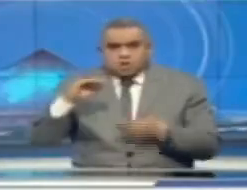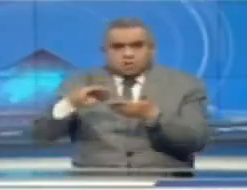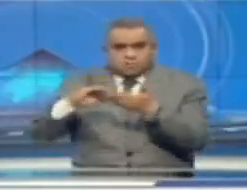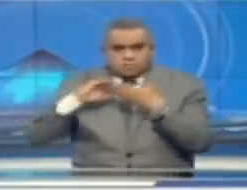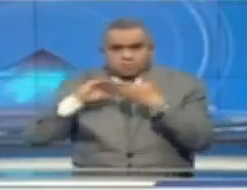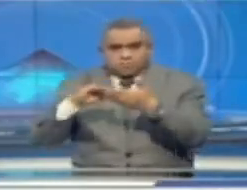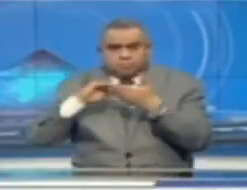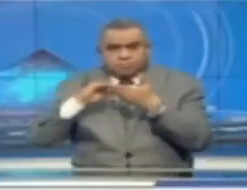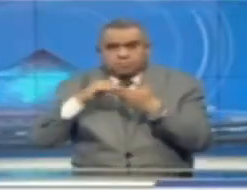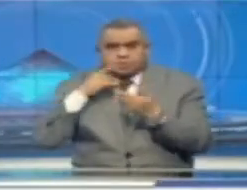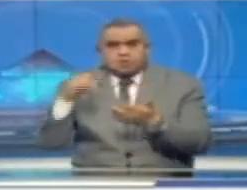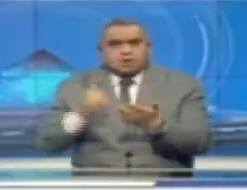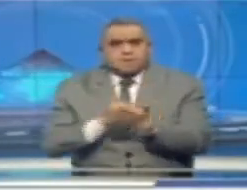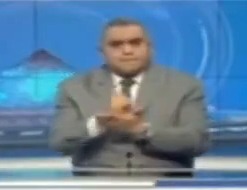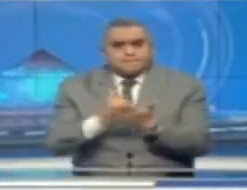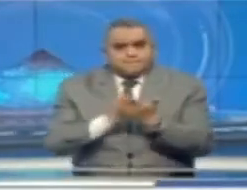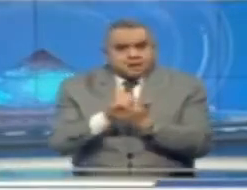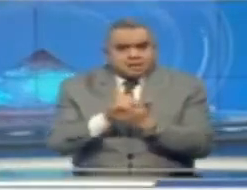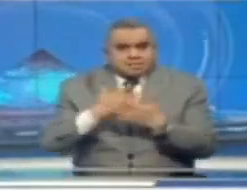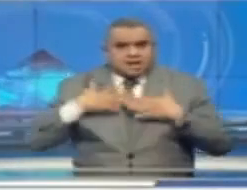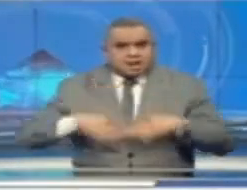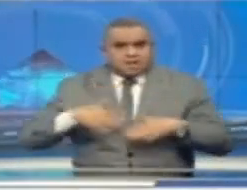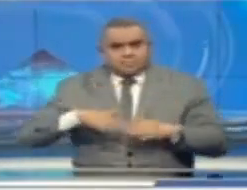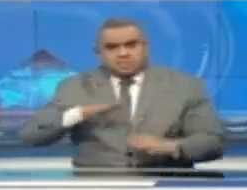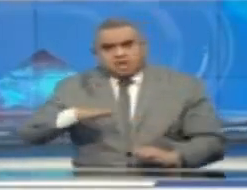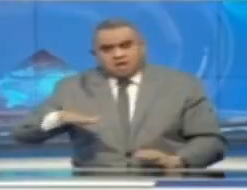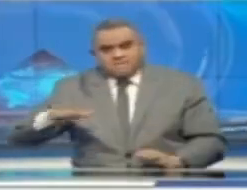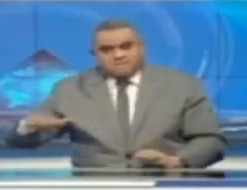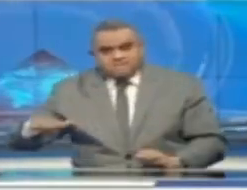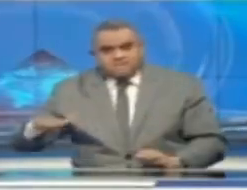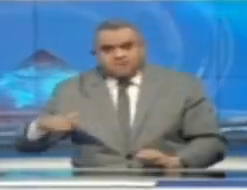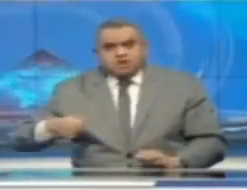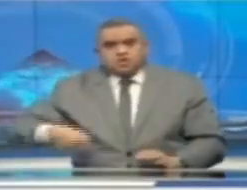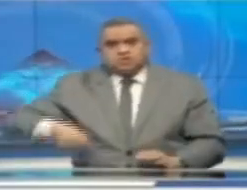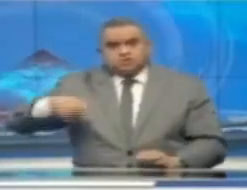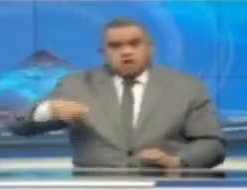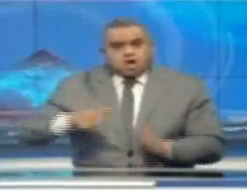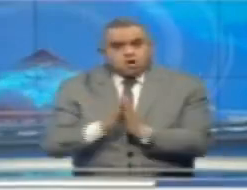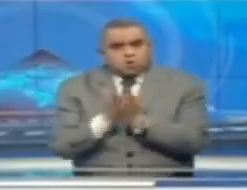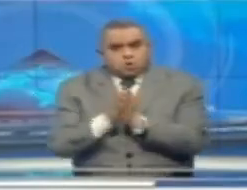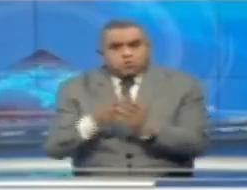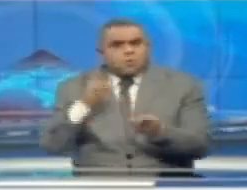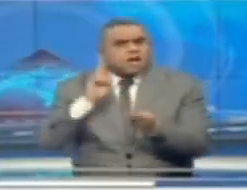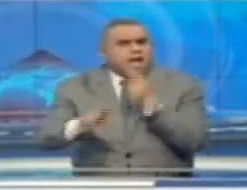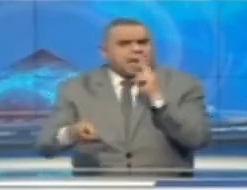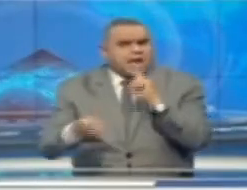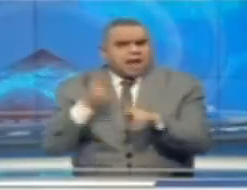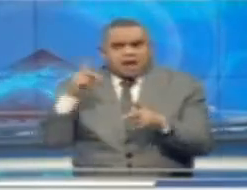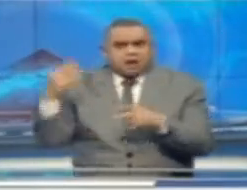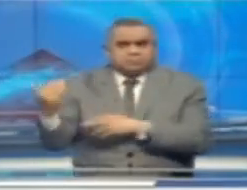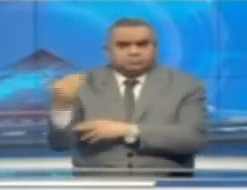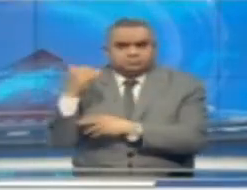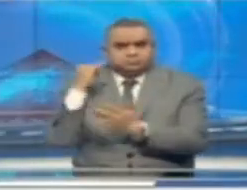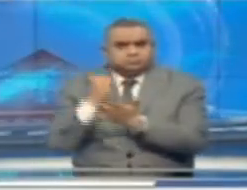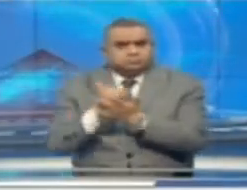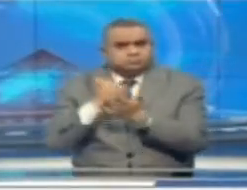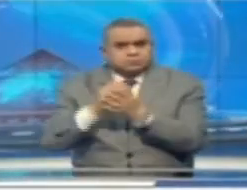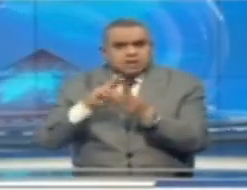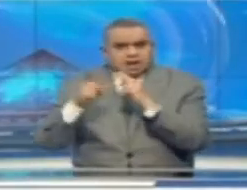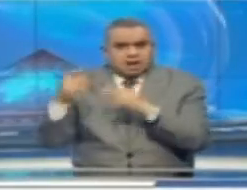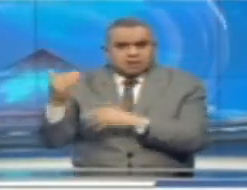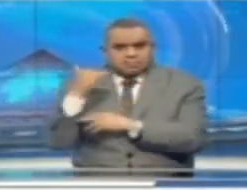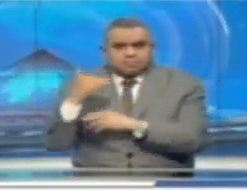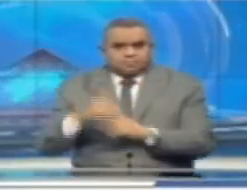وعلى دخول المدارس، وخد بالك لبس الاولاد وشنطه كتب واي حاجه محتاجينها بنلجا ليهم وهم بيتاخروش عننا.